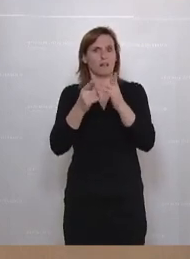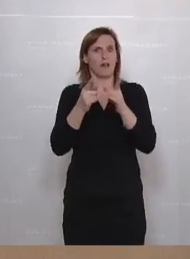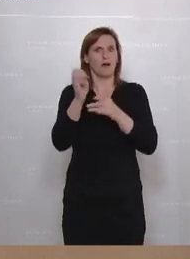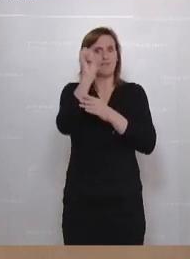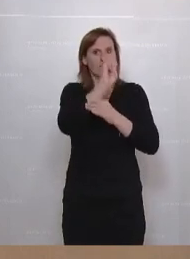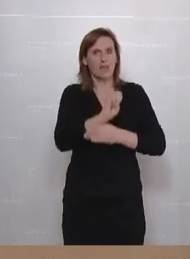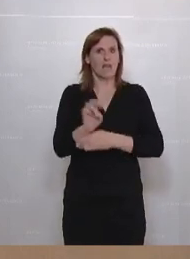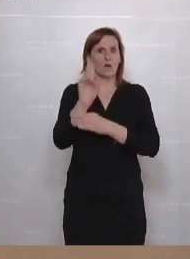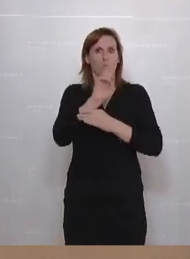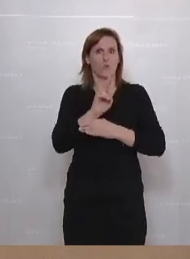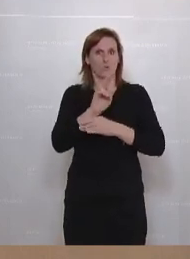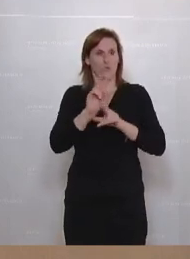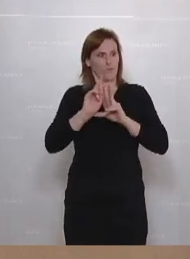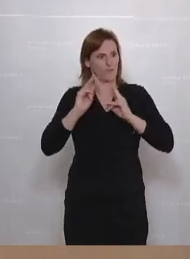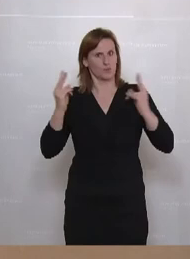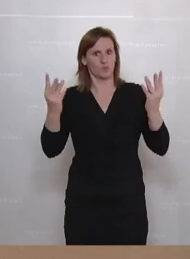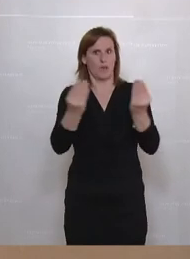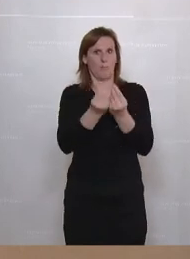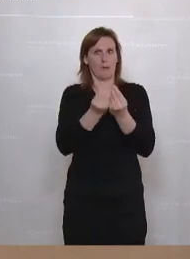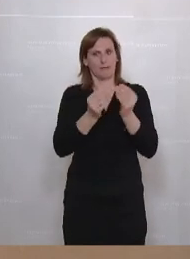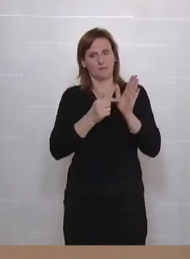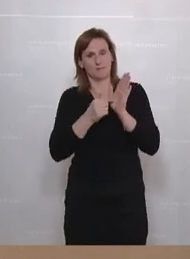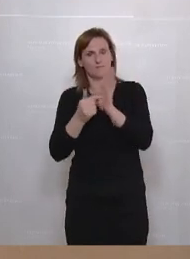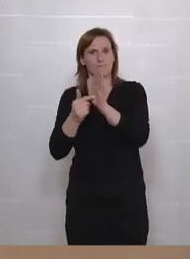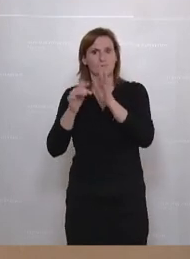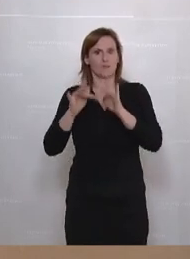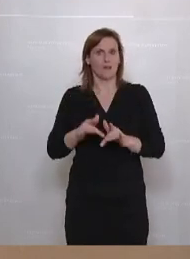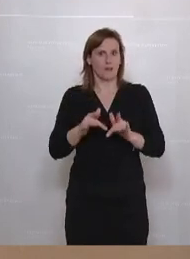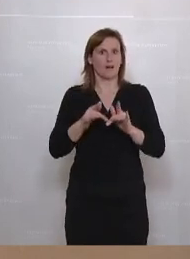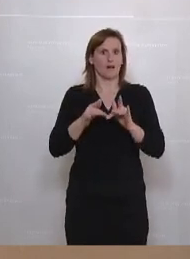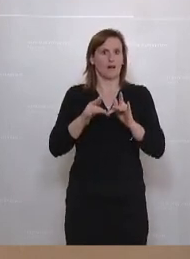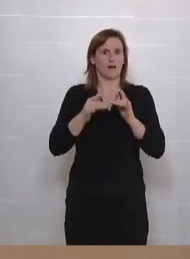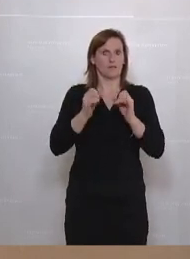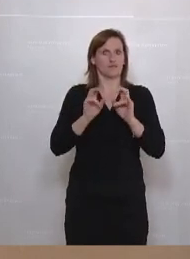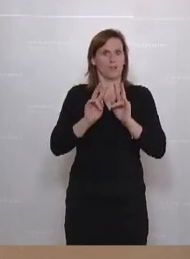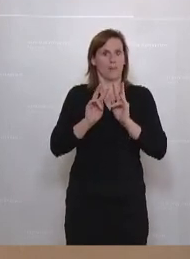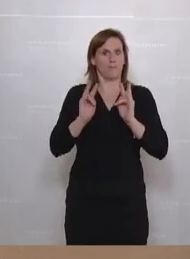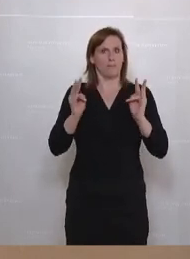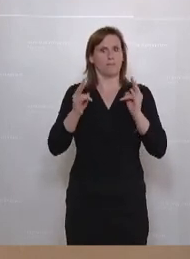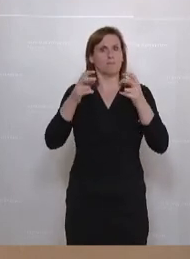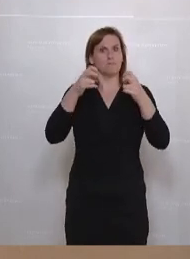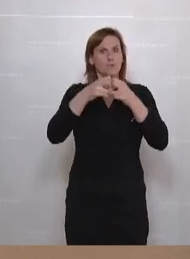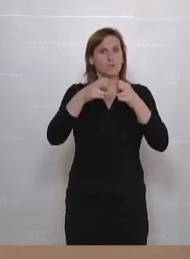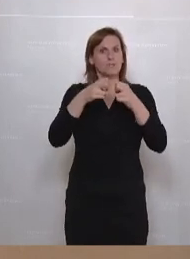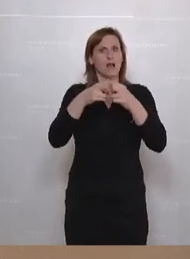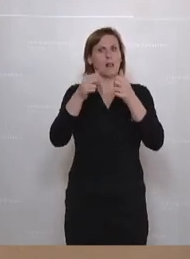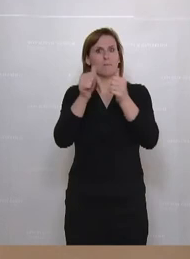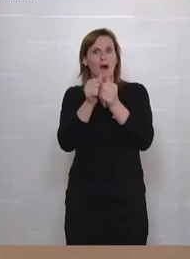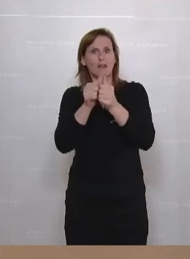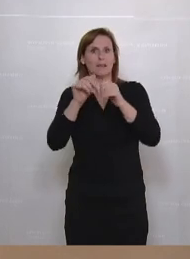dort auftreten und klar sind, dass wir immer den Link machen zwischen, die Verbindung machen zwischen Brüssel und den Partnern vor